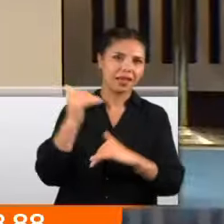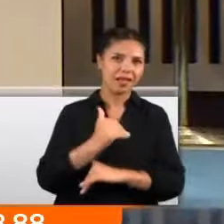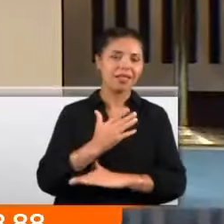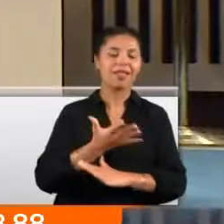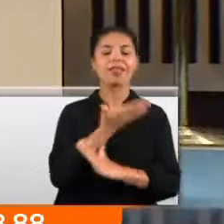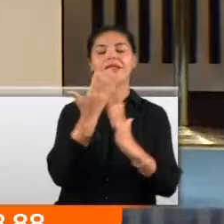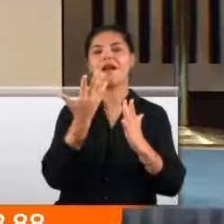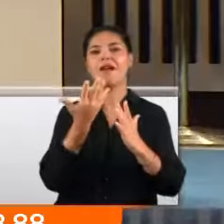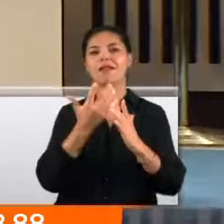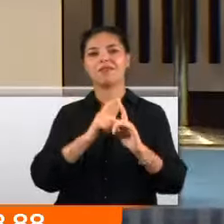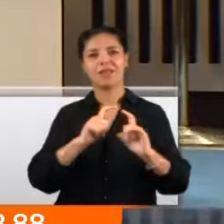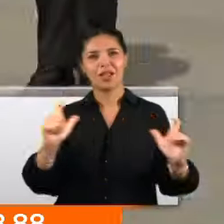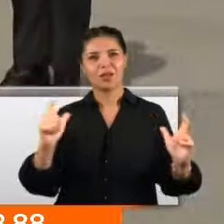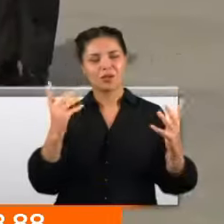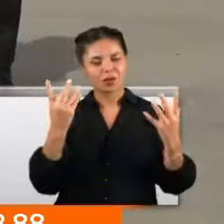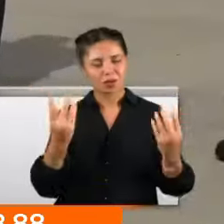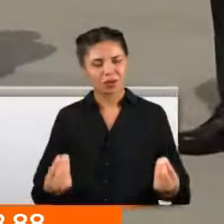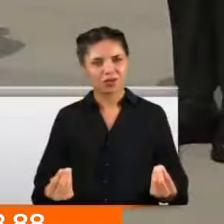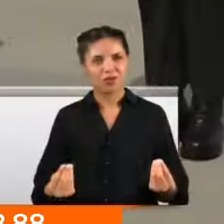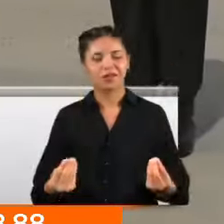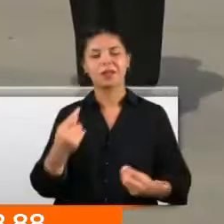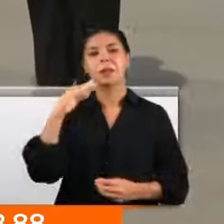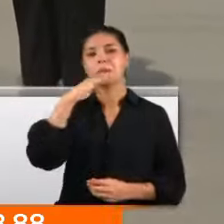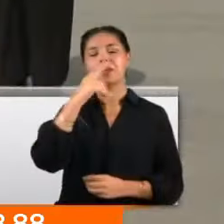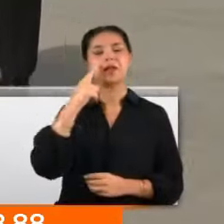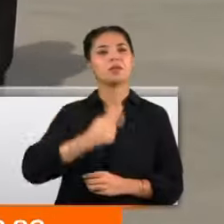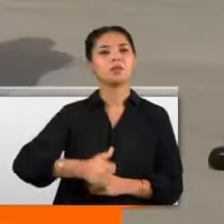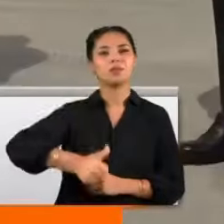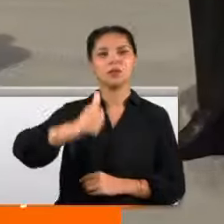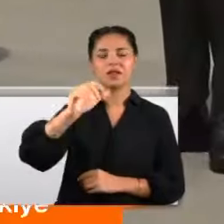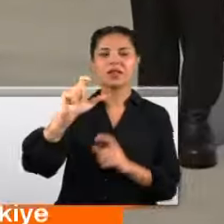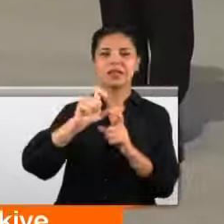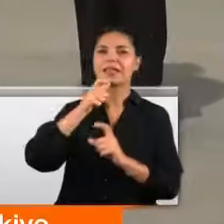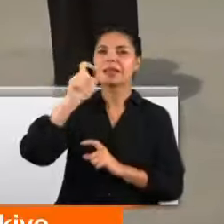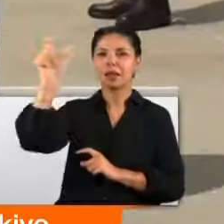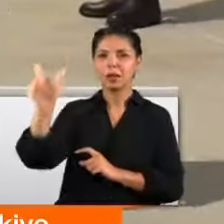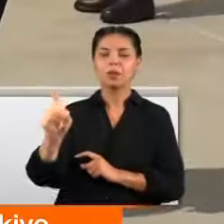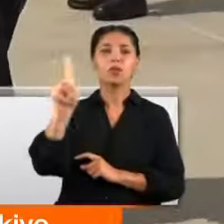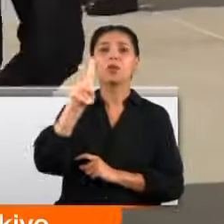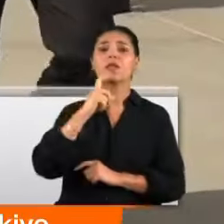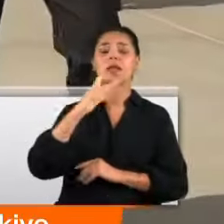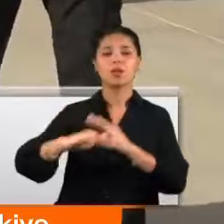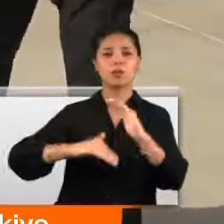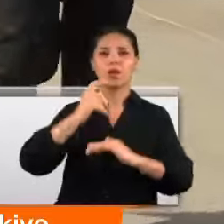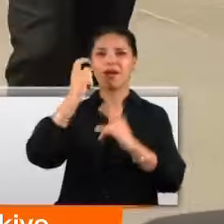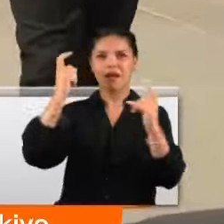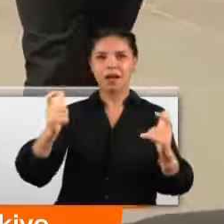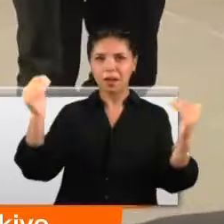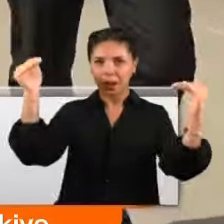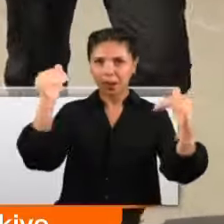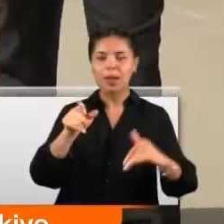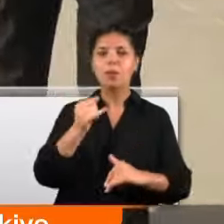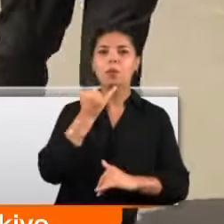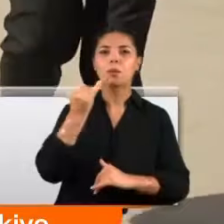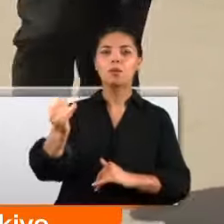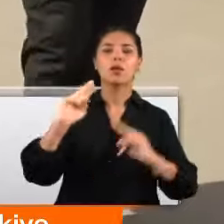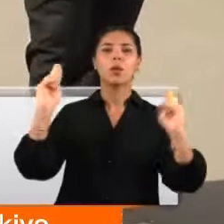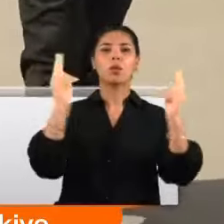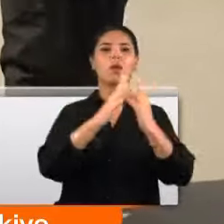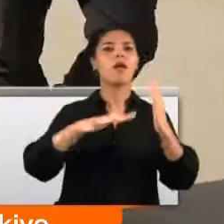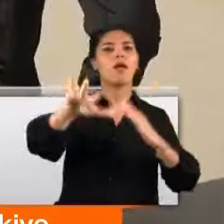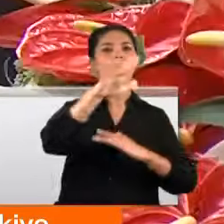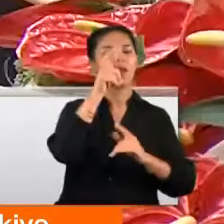ileriye taşıyoruz. Mısır Cumhurbaşkanı Sisi'nin 12 yıl aranın ardından Ankara'ya yaptığı o ziyaret dünya